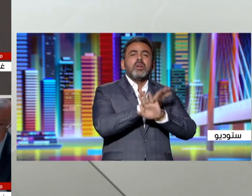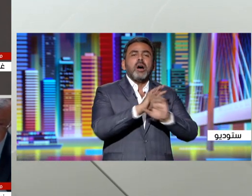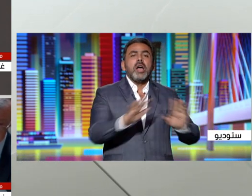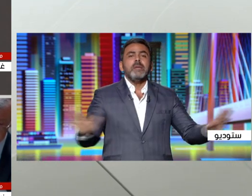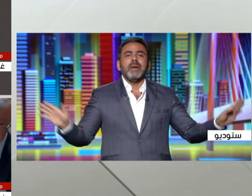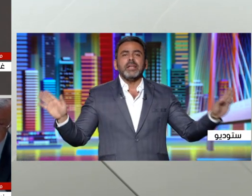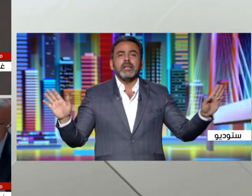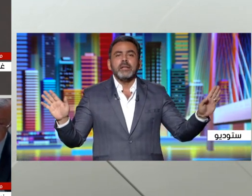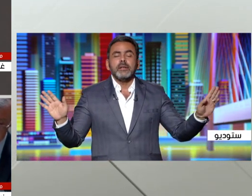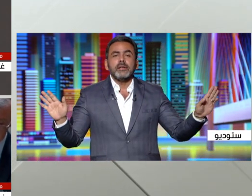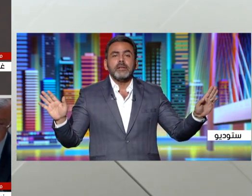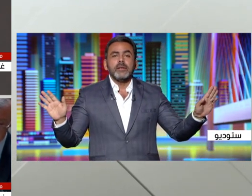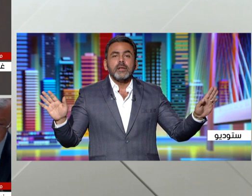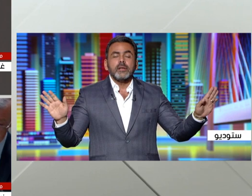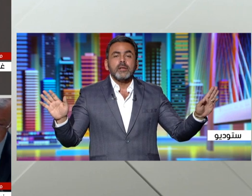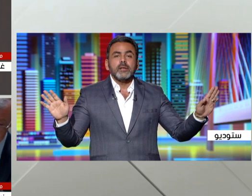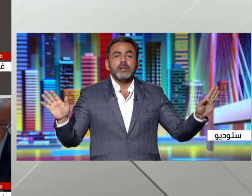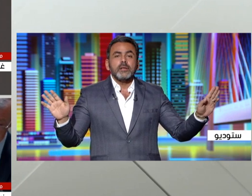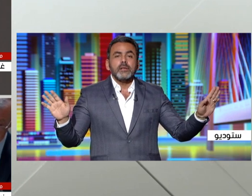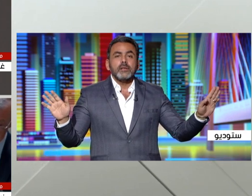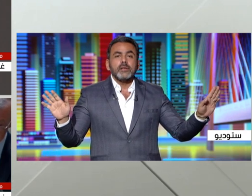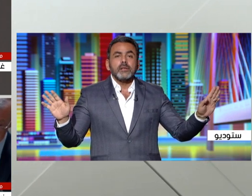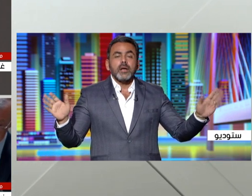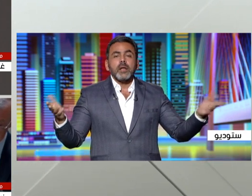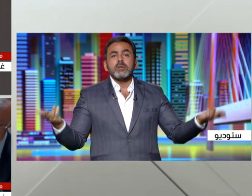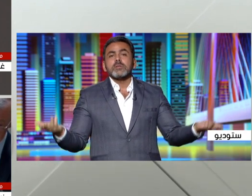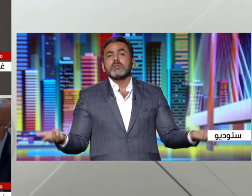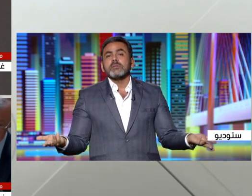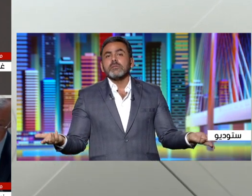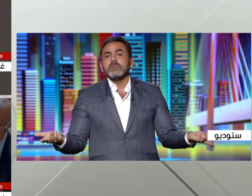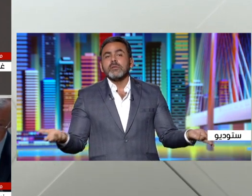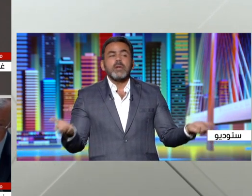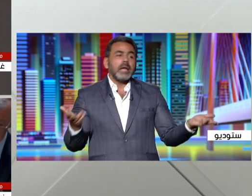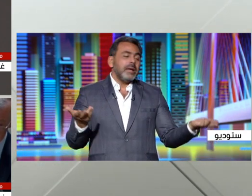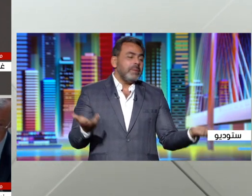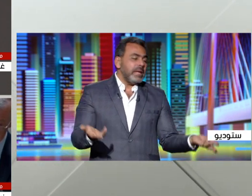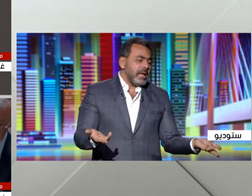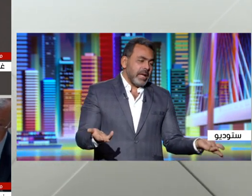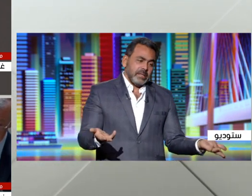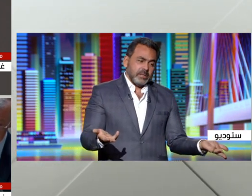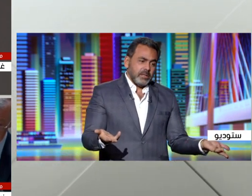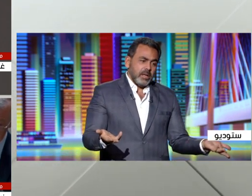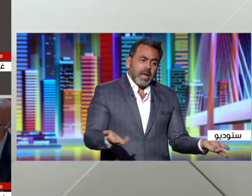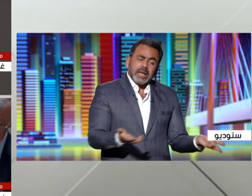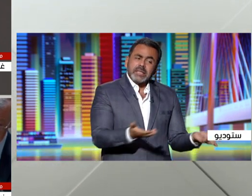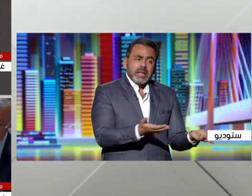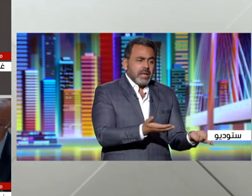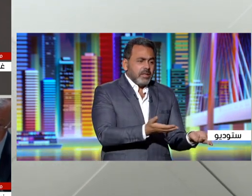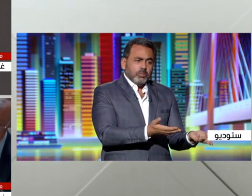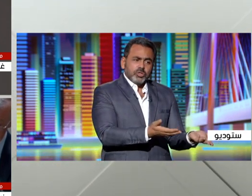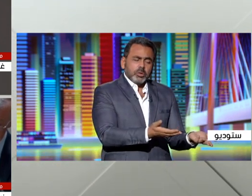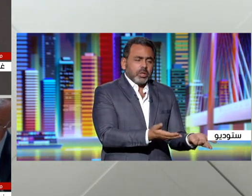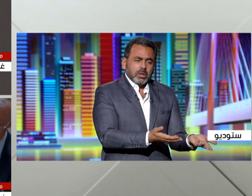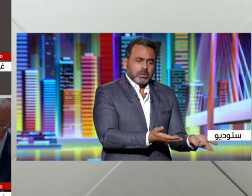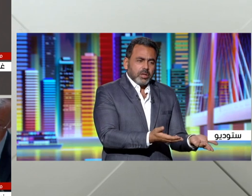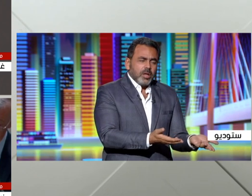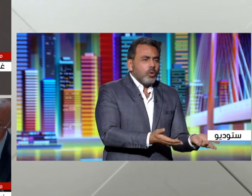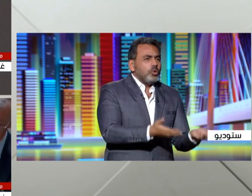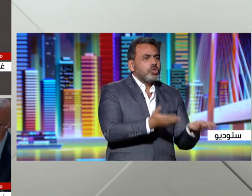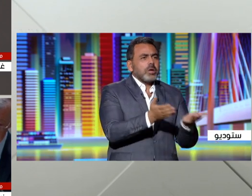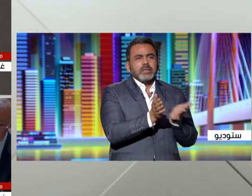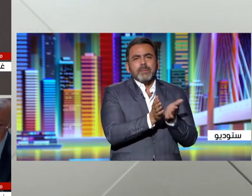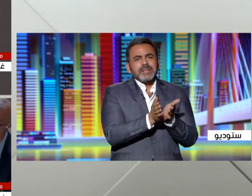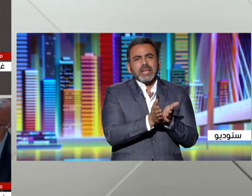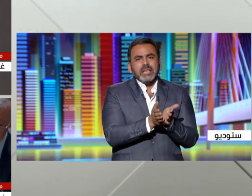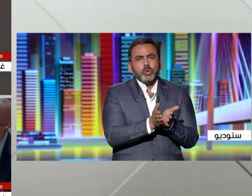وضعا قائما خلاص هنعمل ايه يعني عايزنا نهد المستوطنات